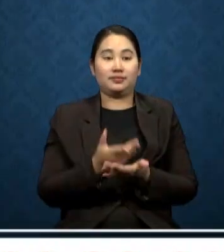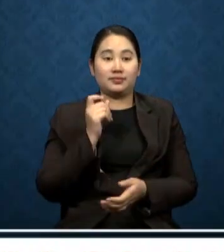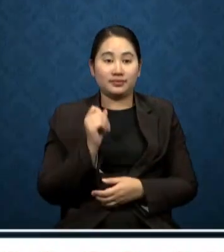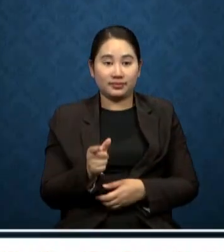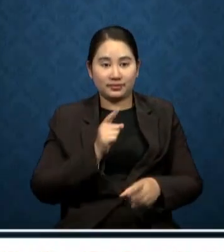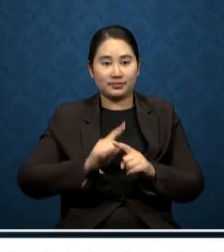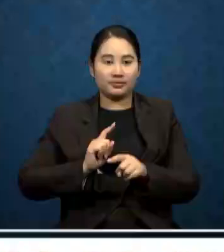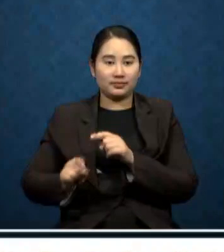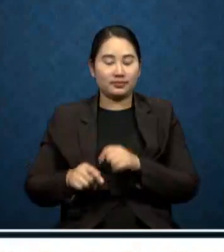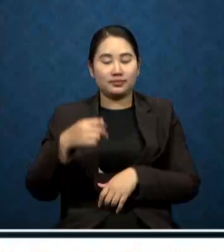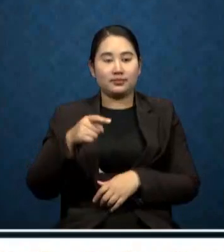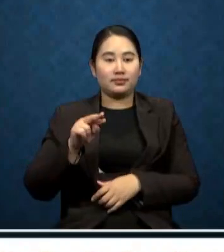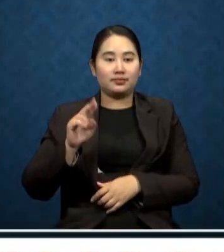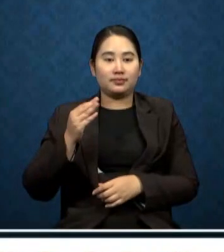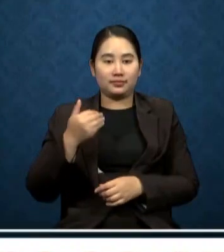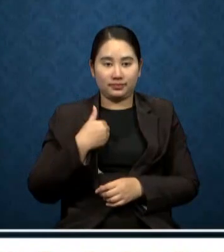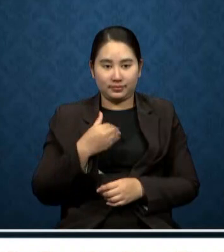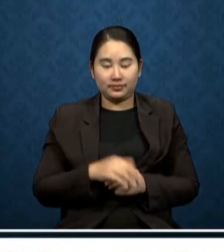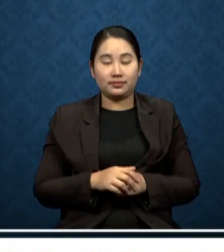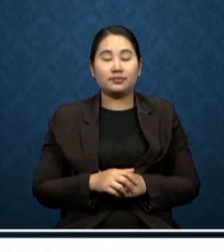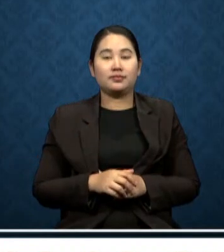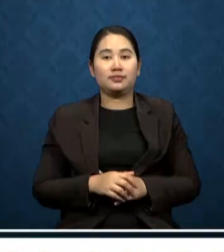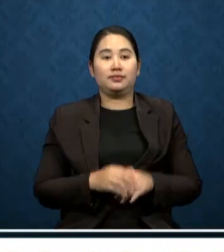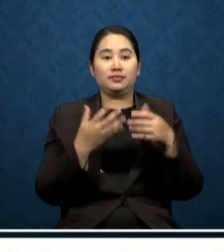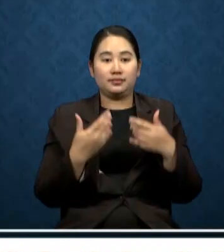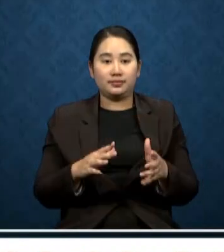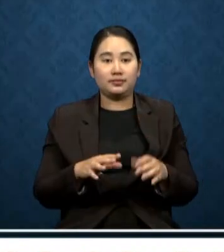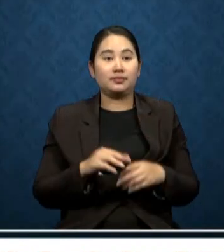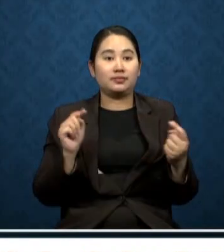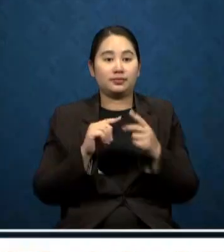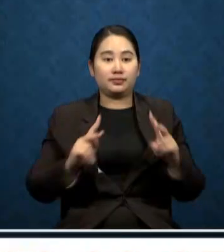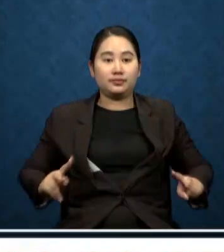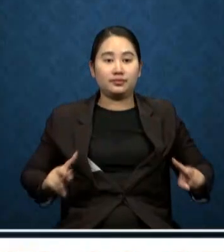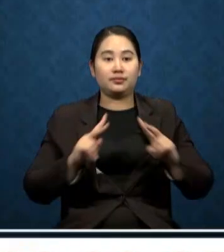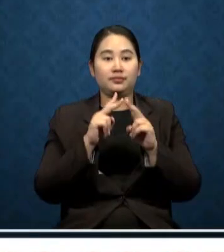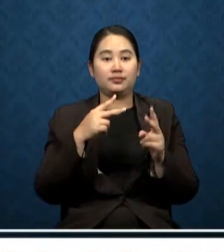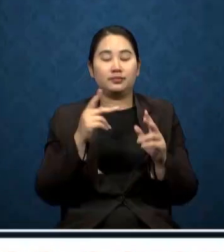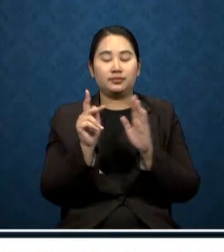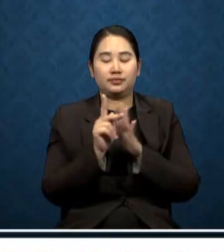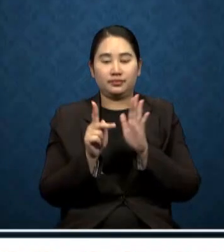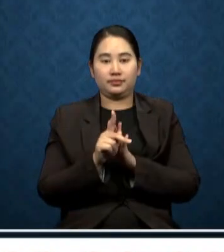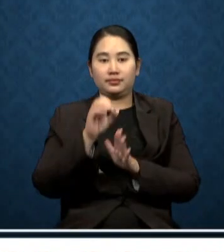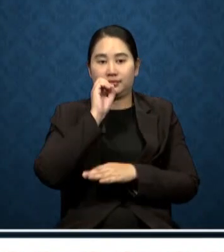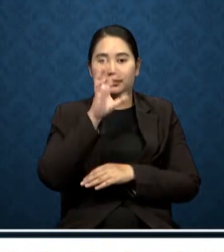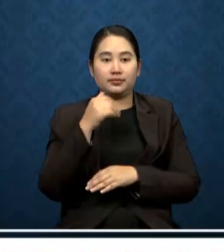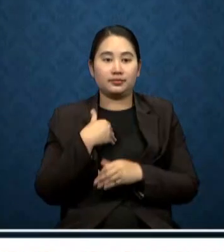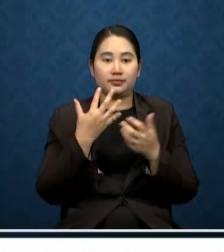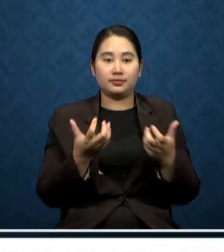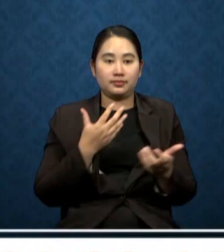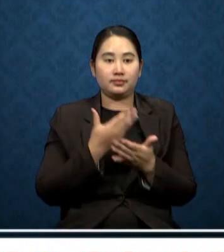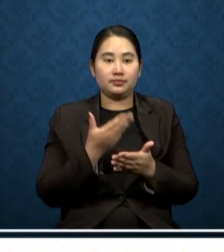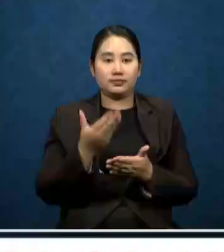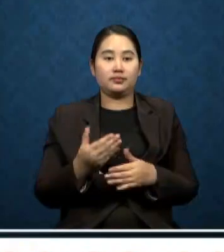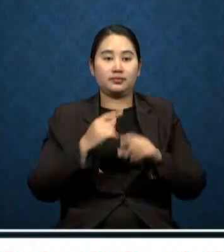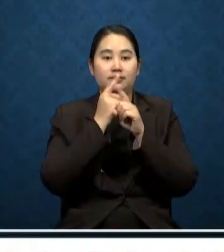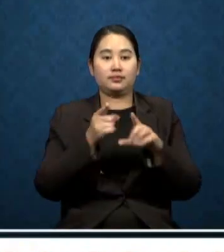มีพราบอรอยู่แล้ว และปากฏว่านะครับมีกฏกระสวงกำหนด พัศดุและวิธีการจัซอจัดจางพระสุทธิรั